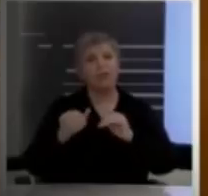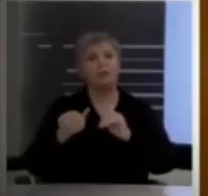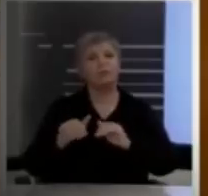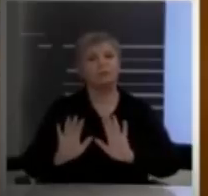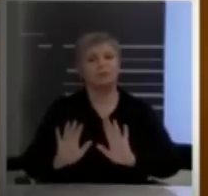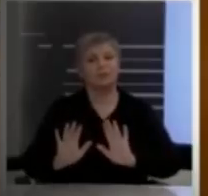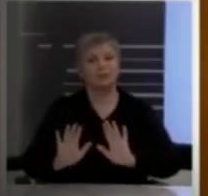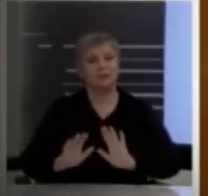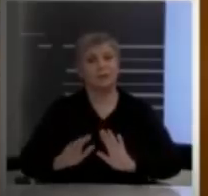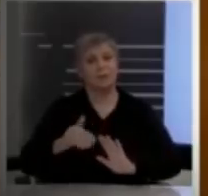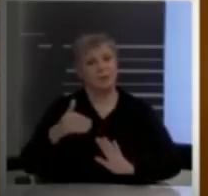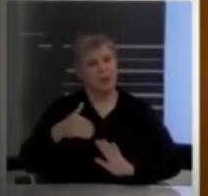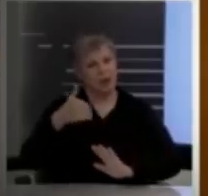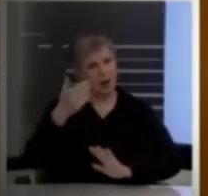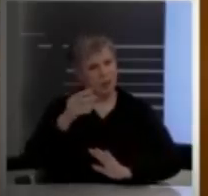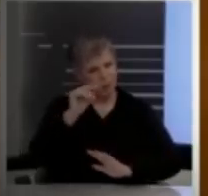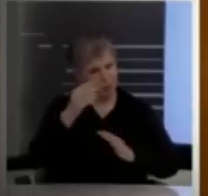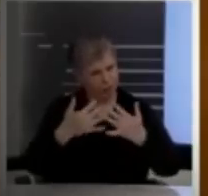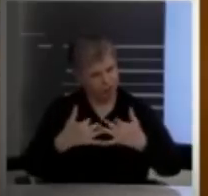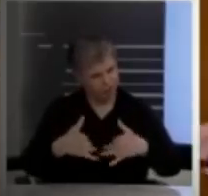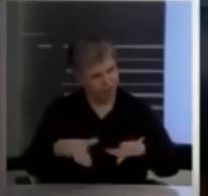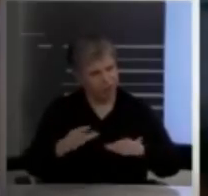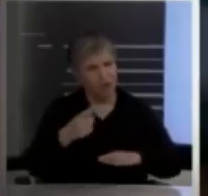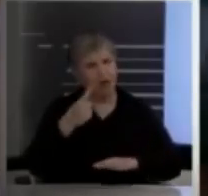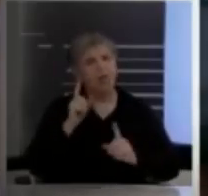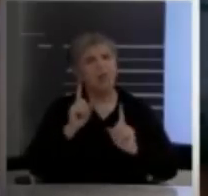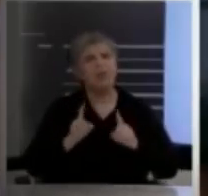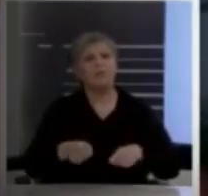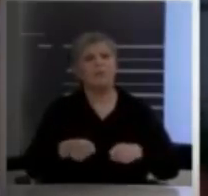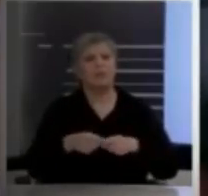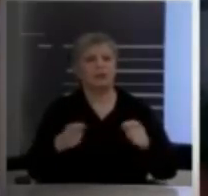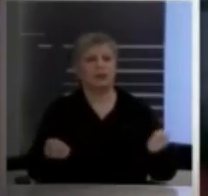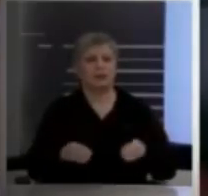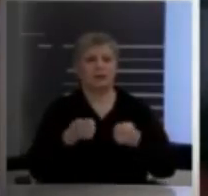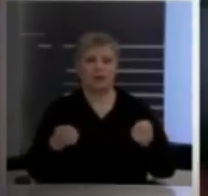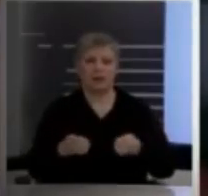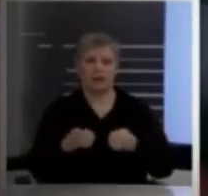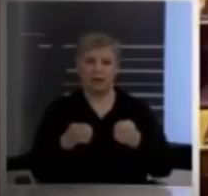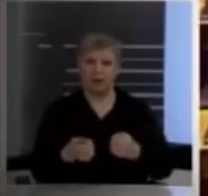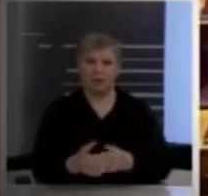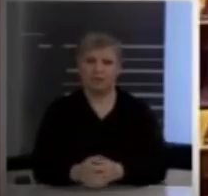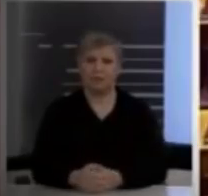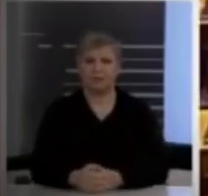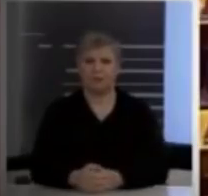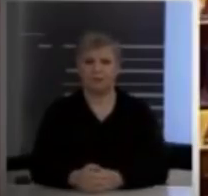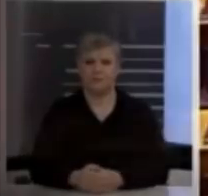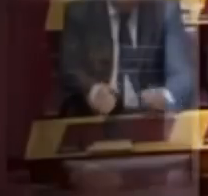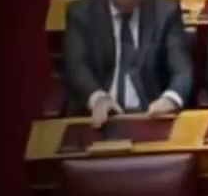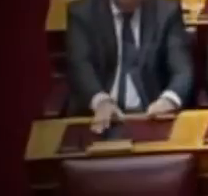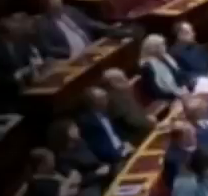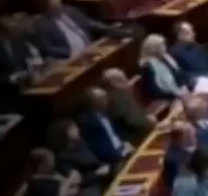εδώ και προφανώς θα τα αποφασίσει. Αποδυθήκαμε.